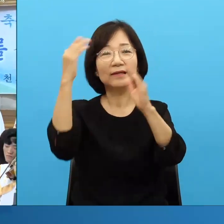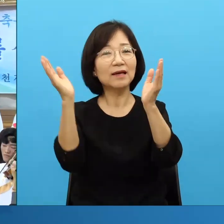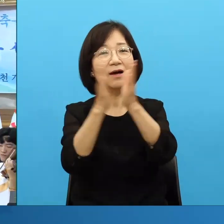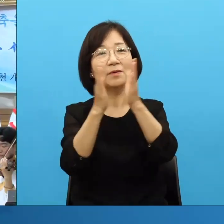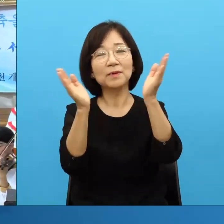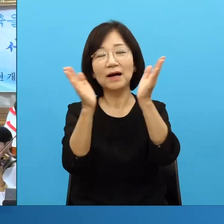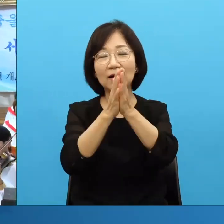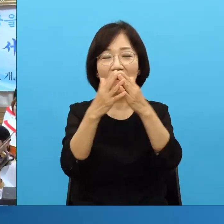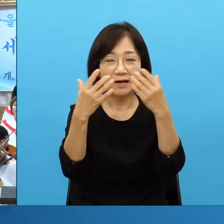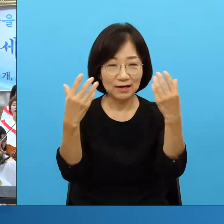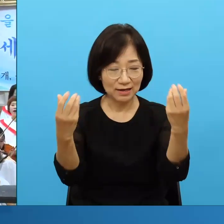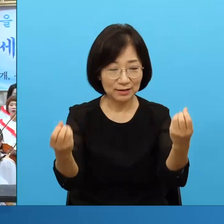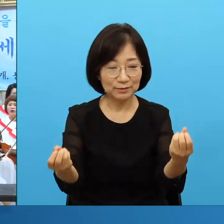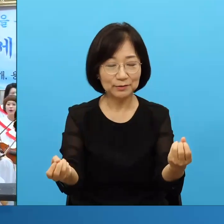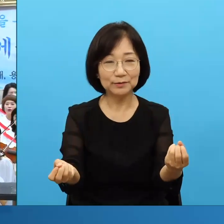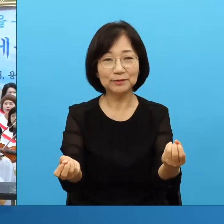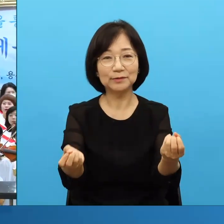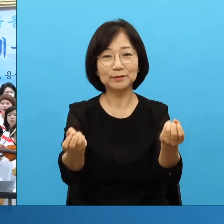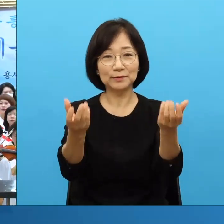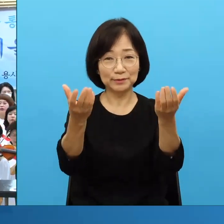주님께 영광